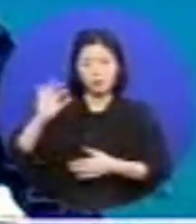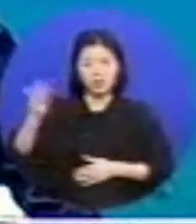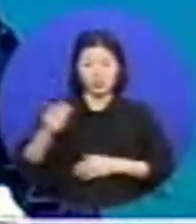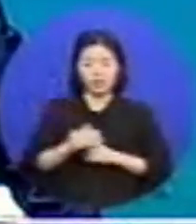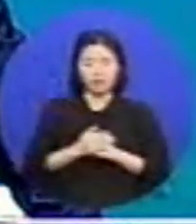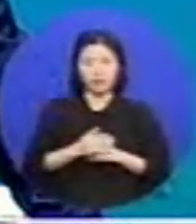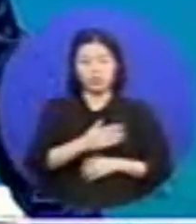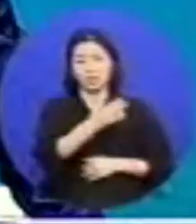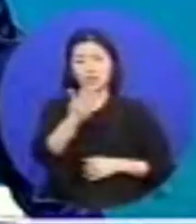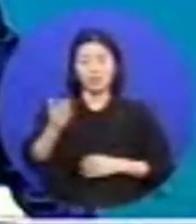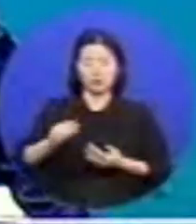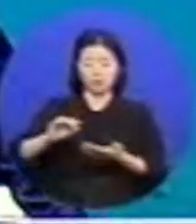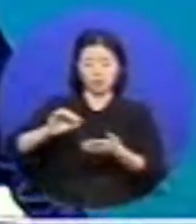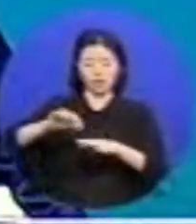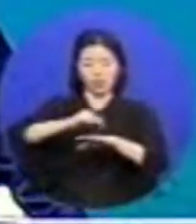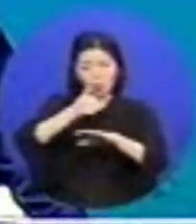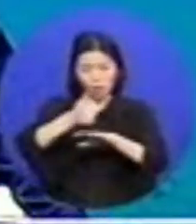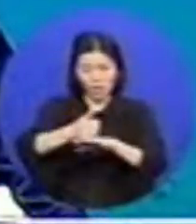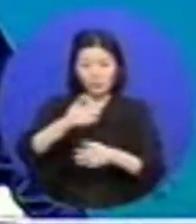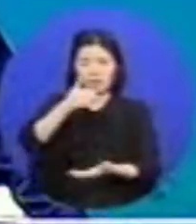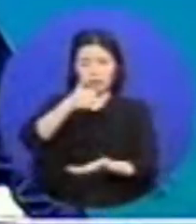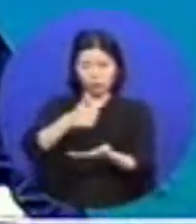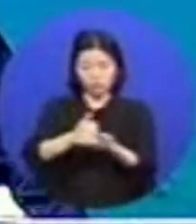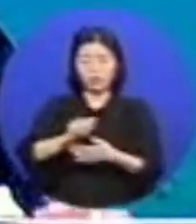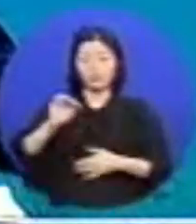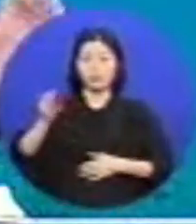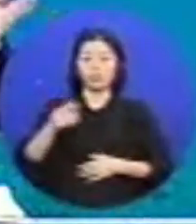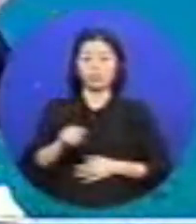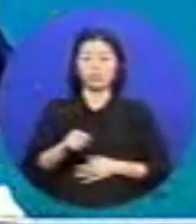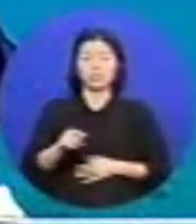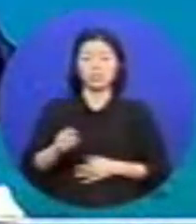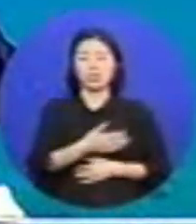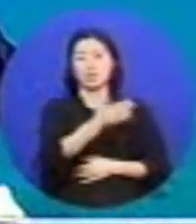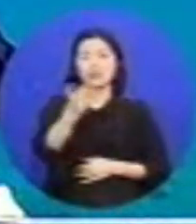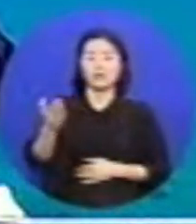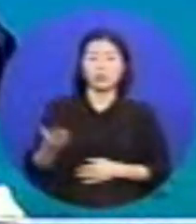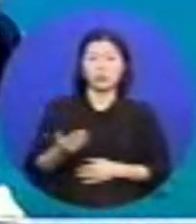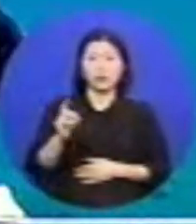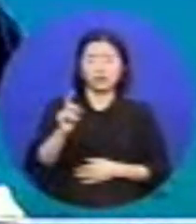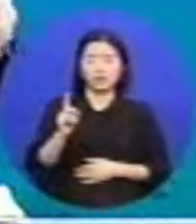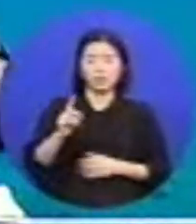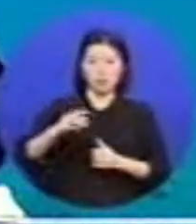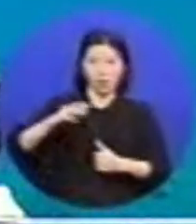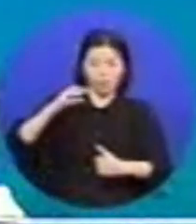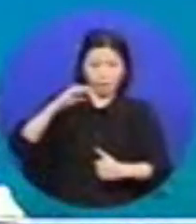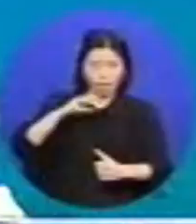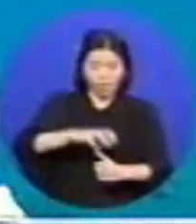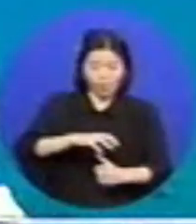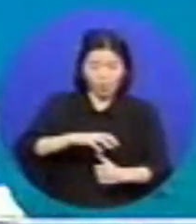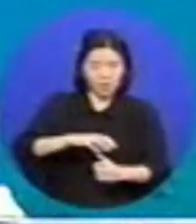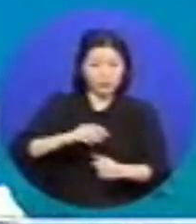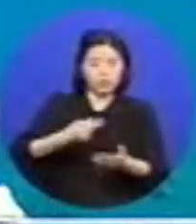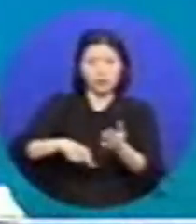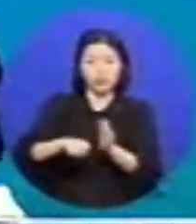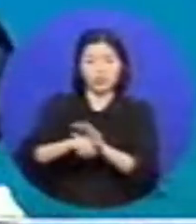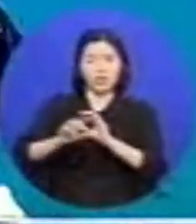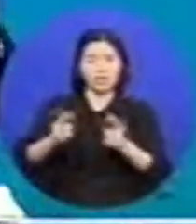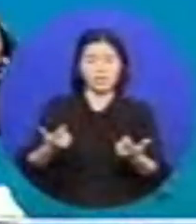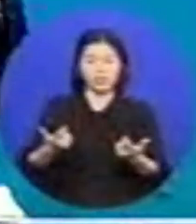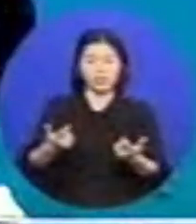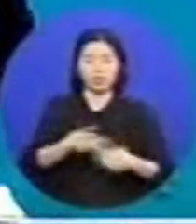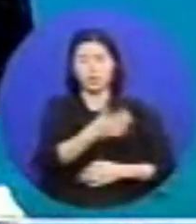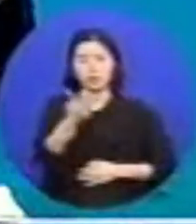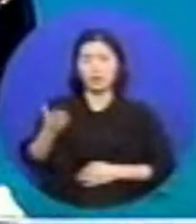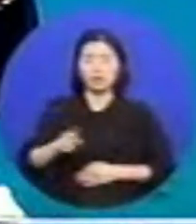예수님이 여러분의 왕이 되시고 주님이 되시는 것은 여러분을 어떻게 억압하기 위해서 하시는 게 아니에요. 여러분을